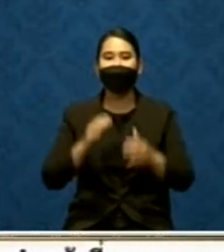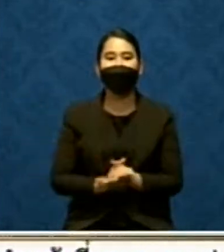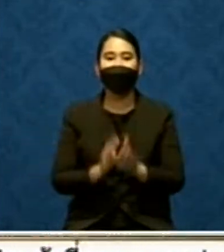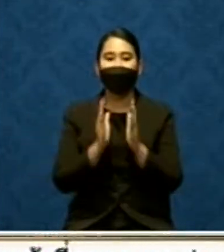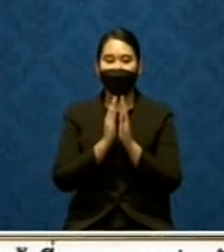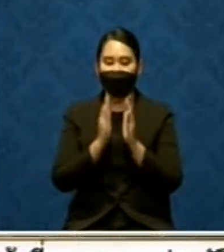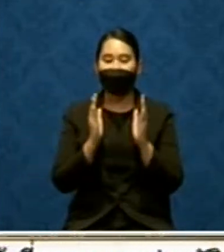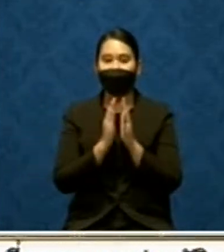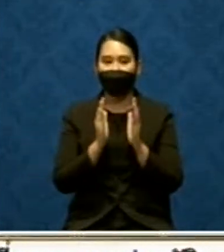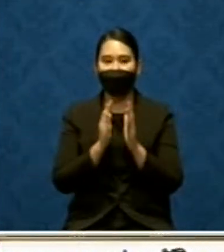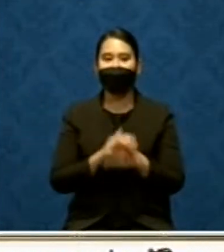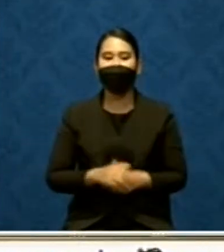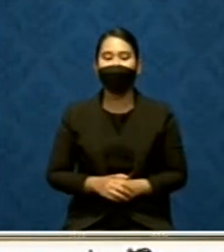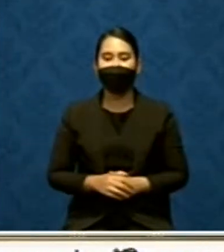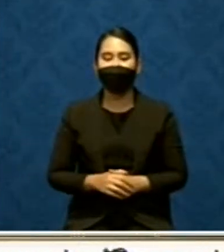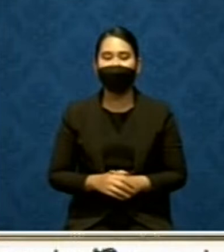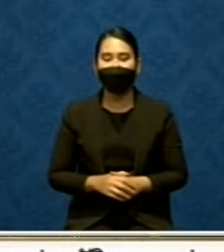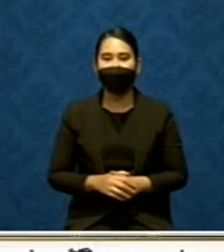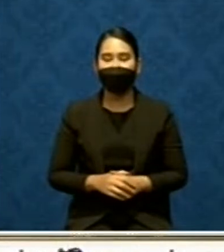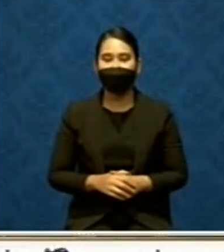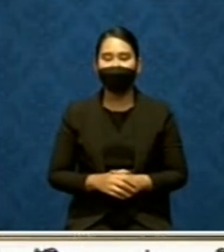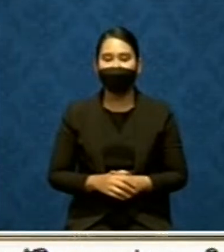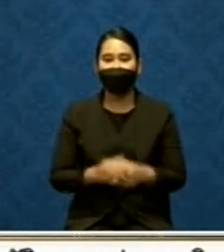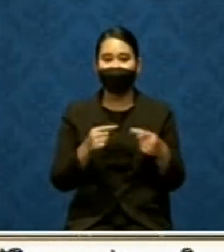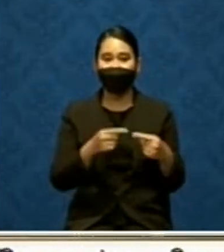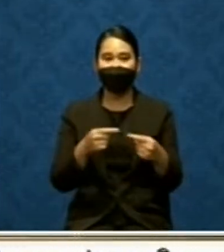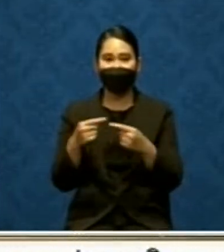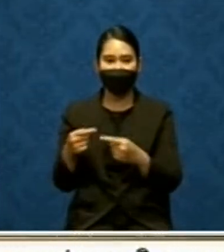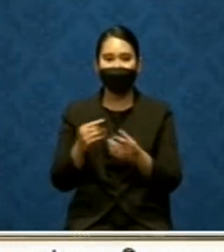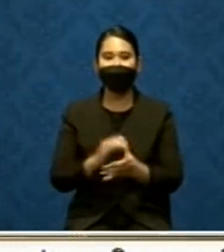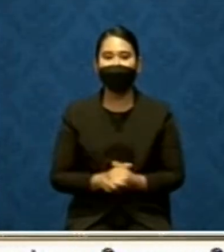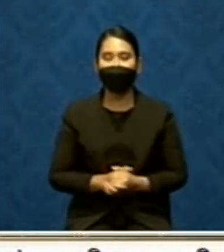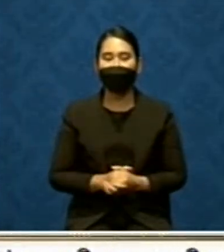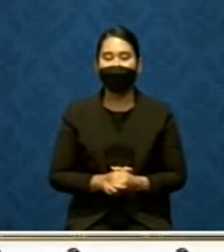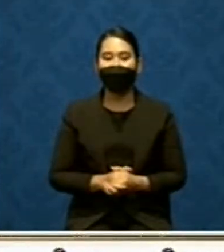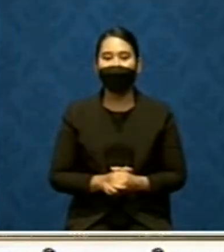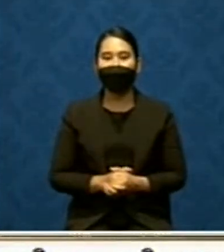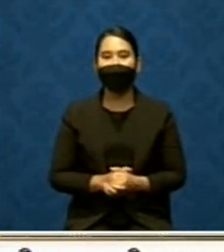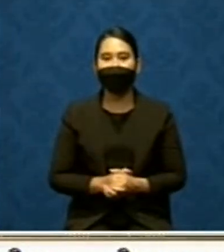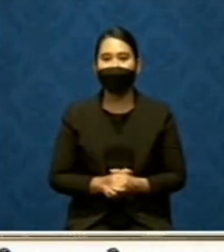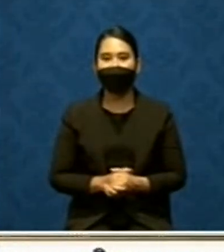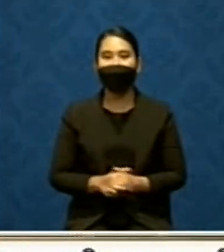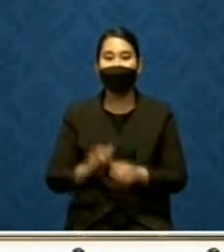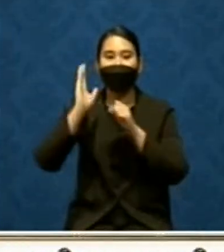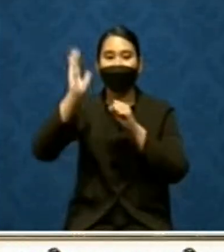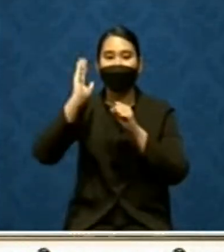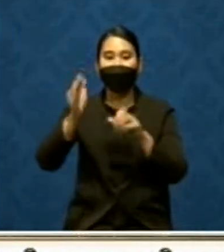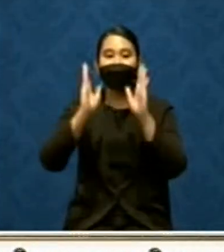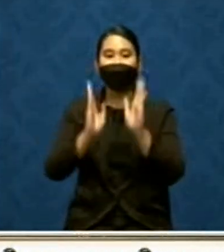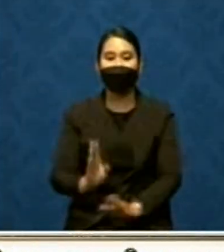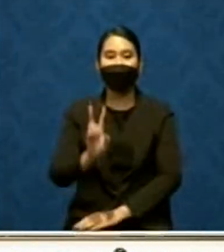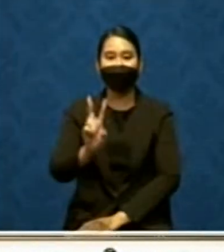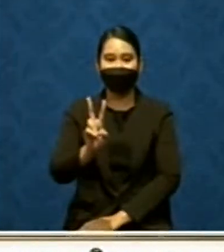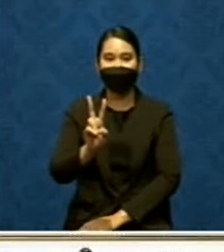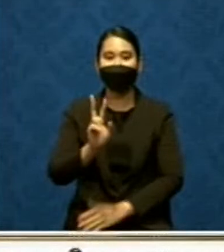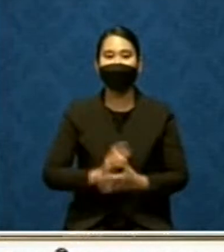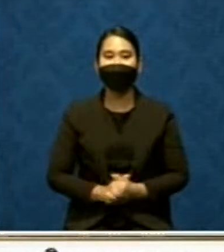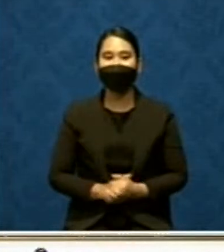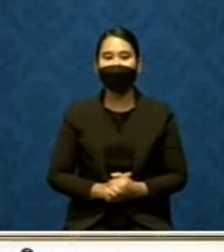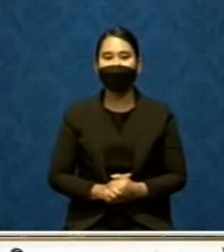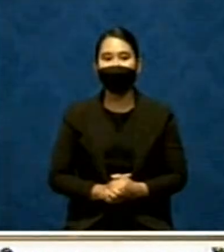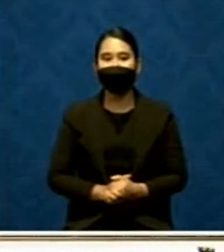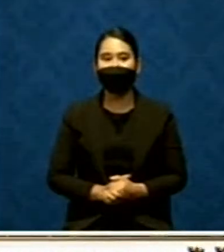ธานครับ ครับต่อไปคุณทิตินันแสงนาคนะครับแล้วหลังจากนั้นก็จะเป็นสองท่านคือคุณประเดิมชัยบุญช่